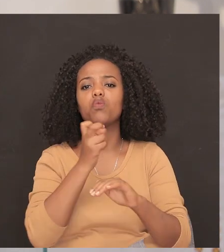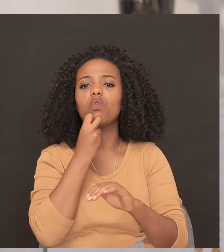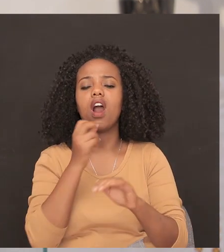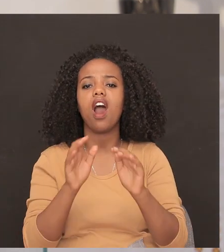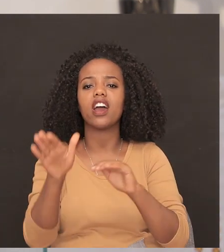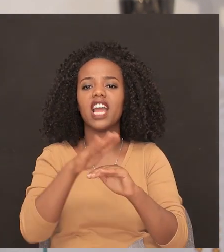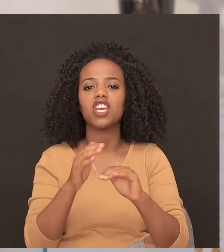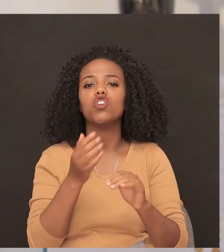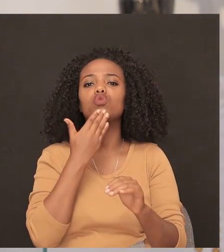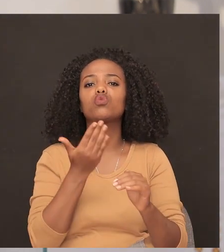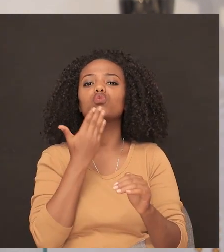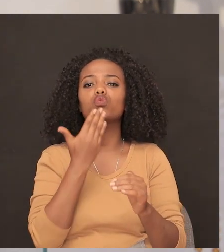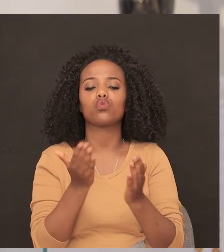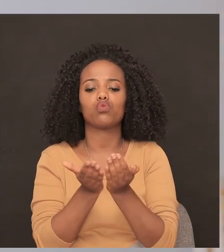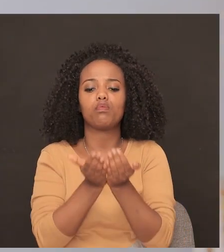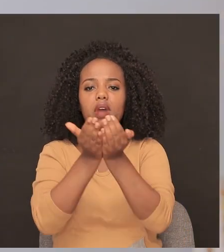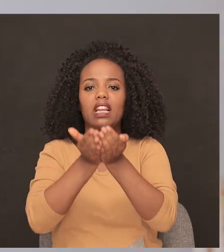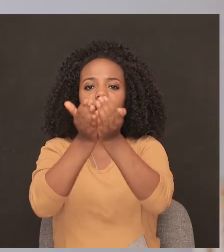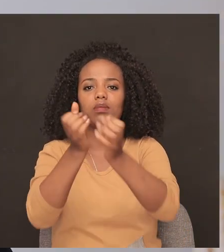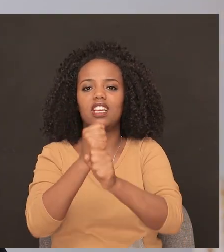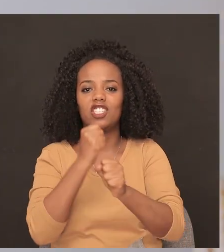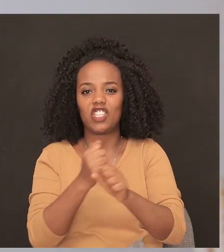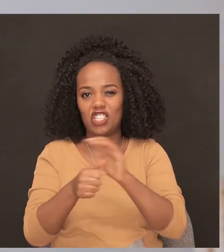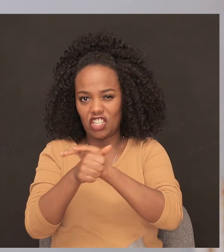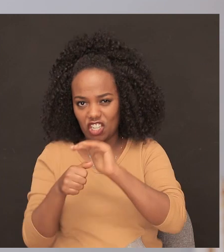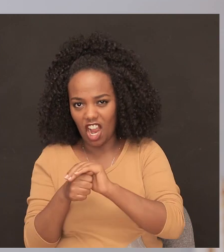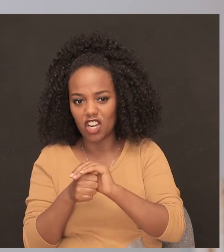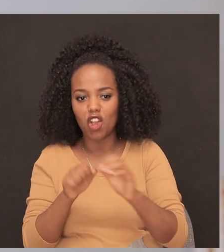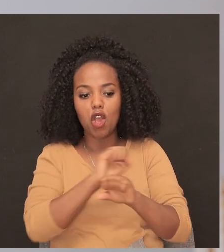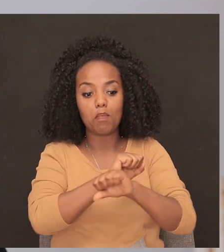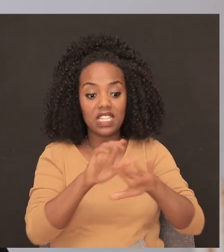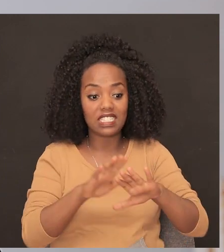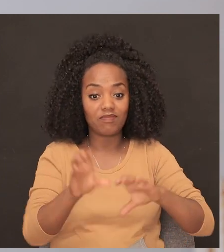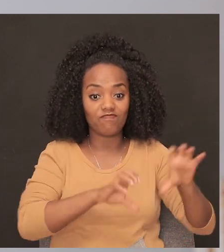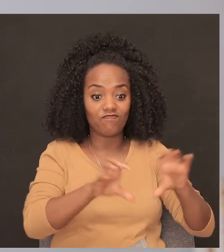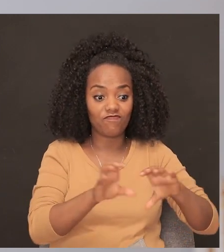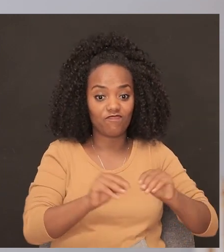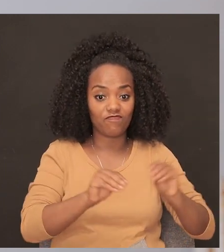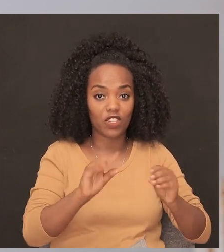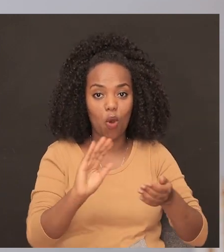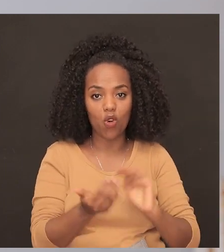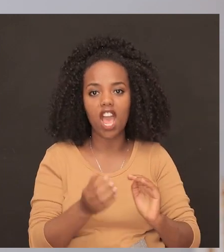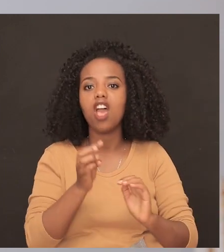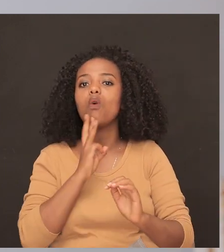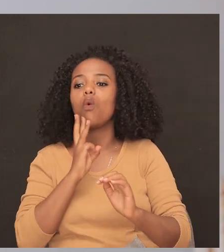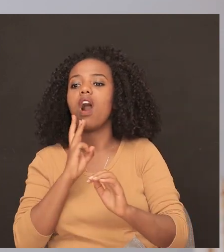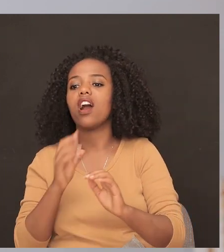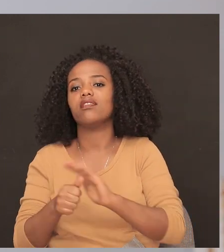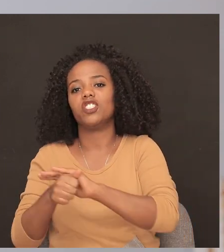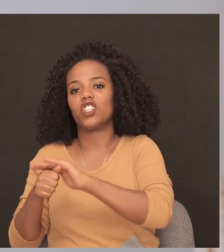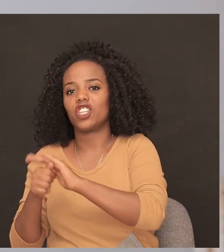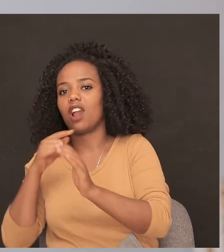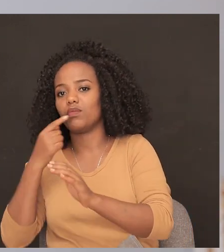ጥሩ መርከብ ሰርቼ እዛ ደግሞ እሸሸጋለሁ፣ ምድር ተናውጣ ጸጥ እስከምትል ባህሩ ደግሞ ይሸሽገኛል ቢል እዚህ